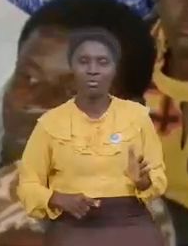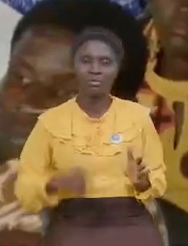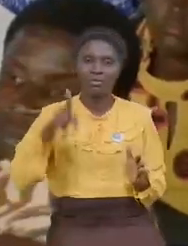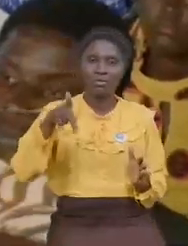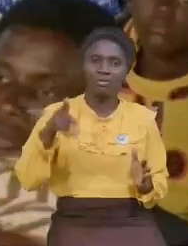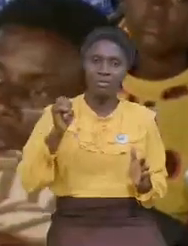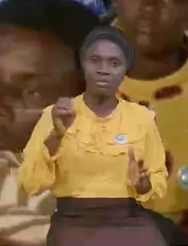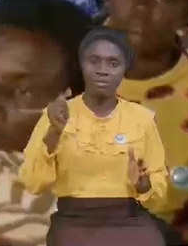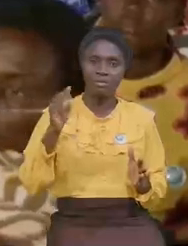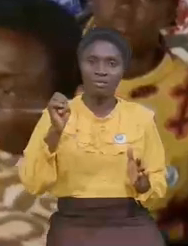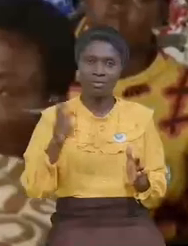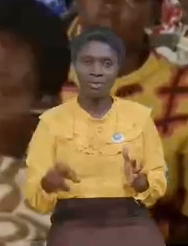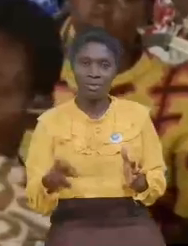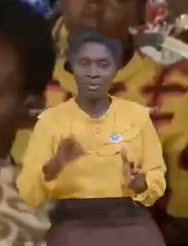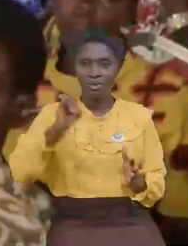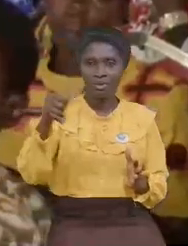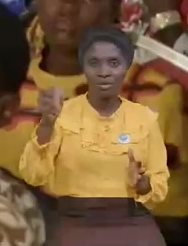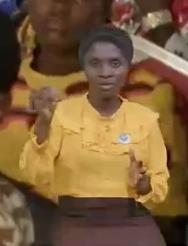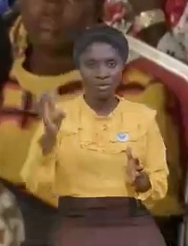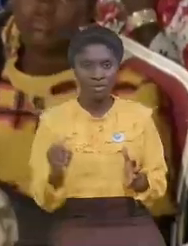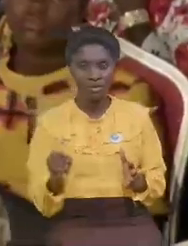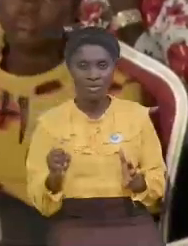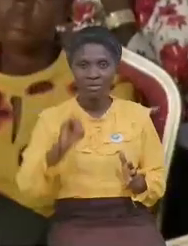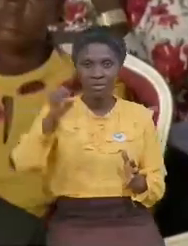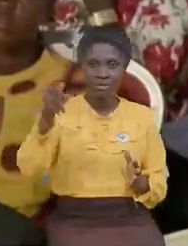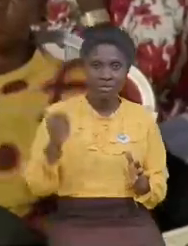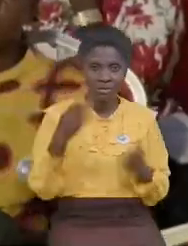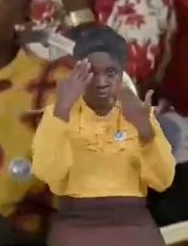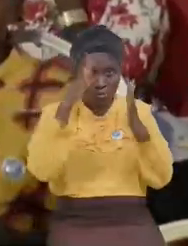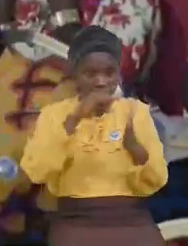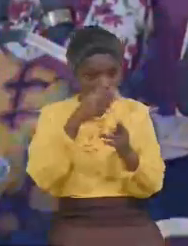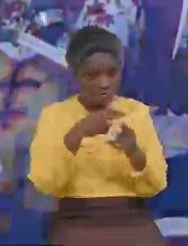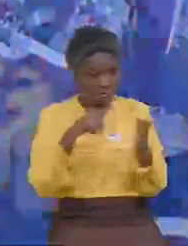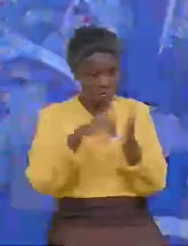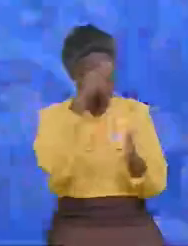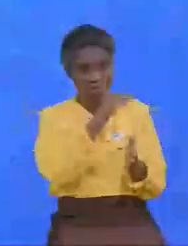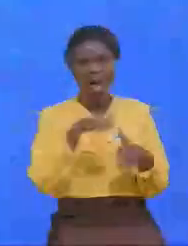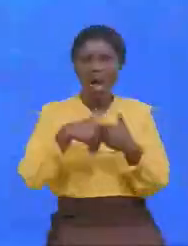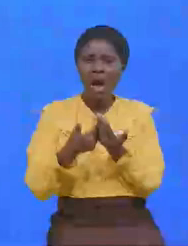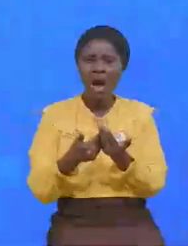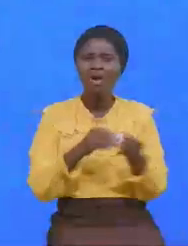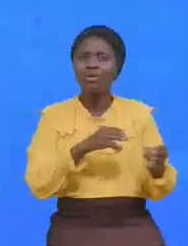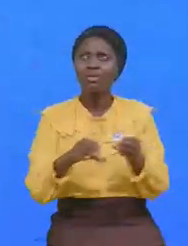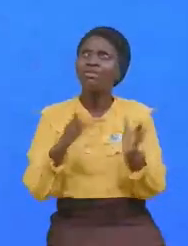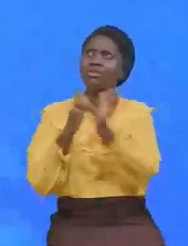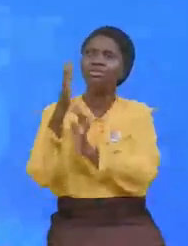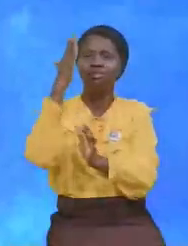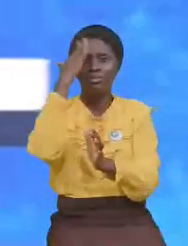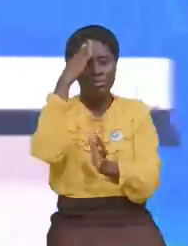Pierre, Jacques ne connaissait pas le nom de cet homme. Comment connais-tu son nom?